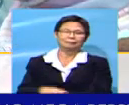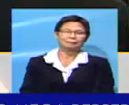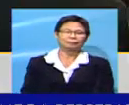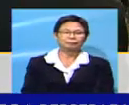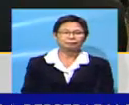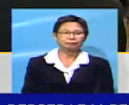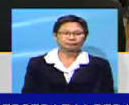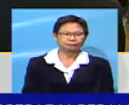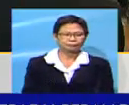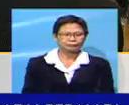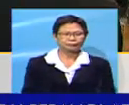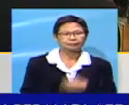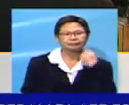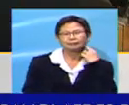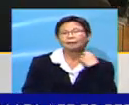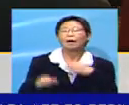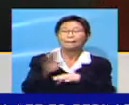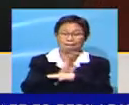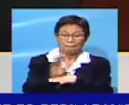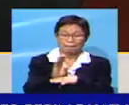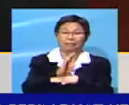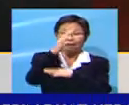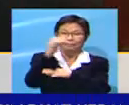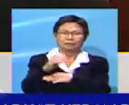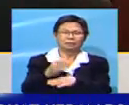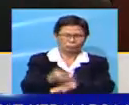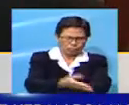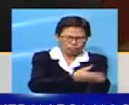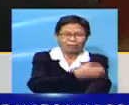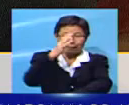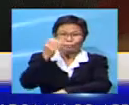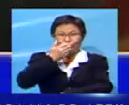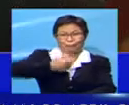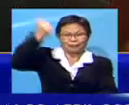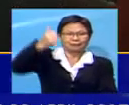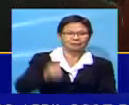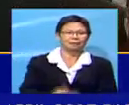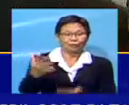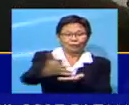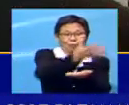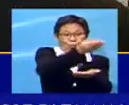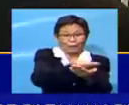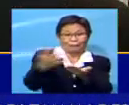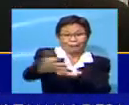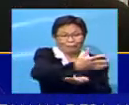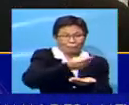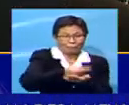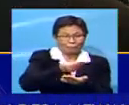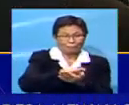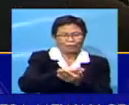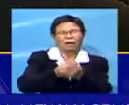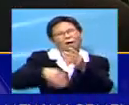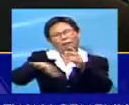associate the perform Company Of course will be better I mean the revenue will be close to about